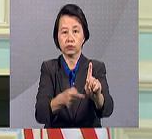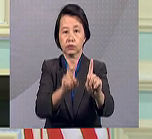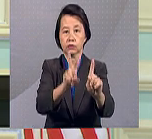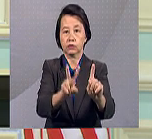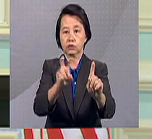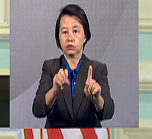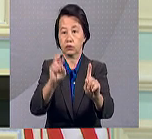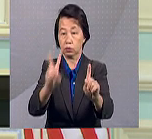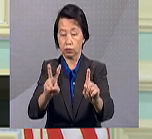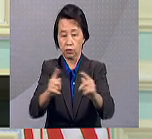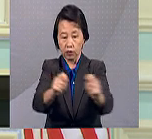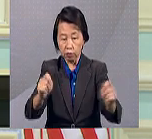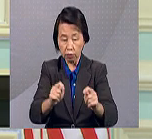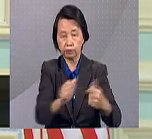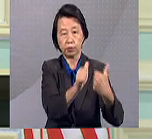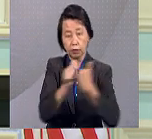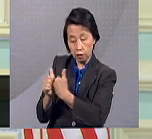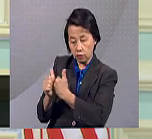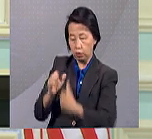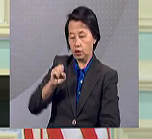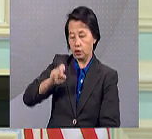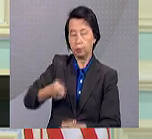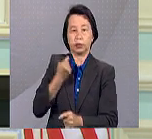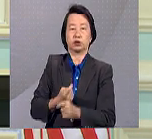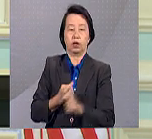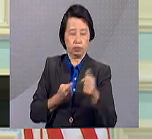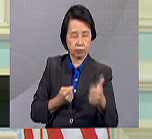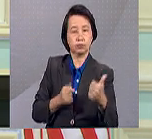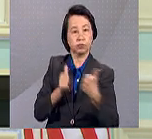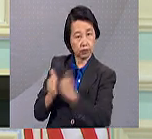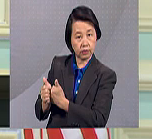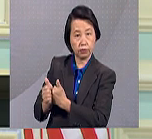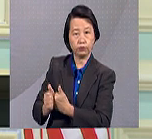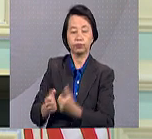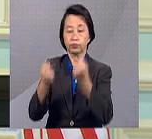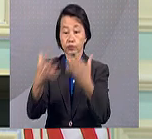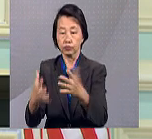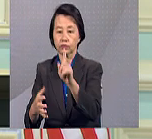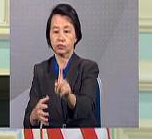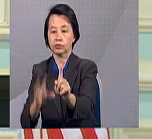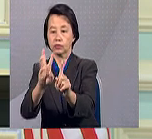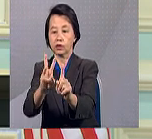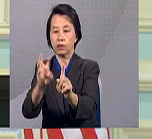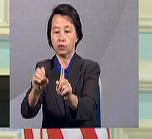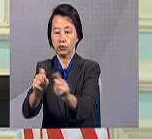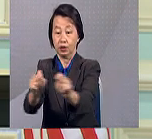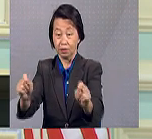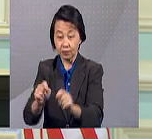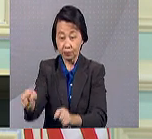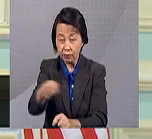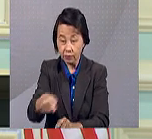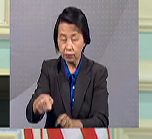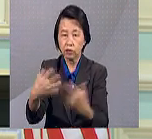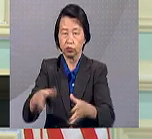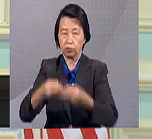1,202 premis mematuhi SOP yang telah pun ditetapkan. Sebanyak 160 premis